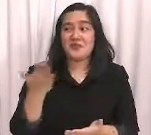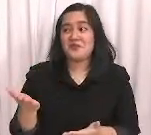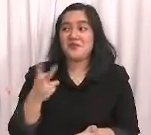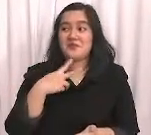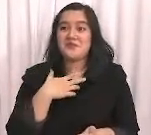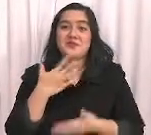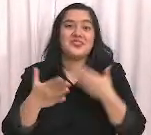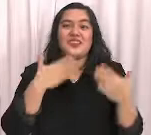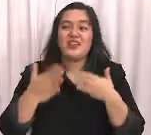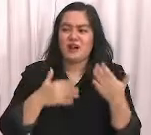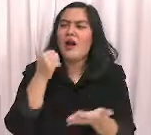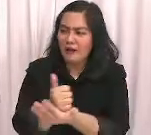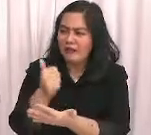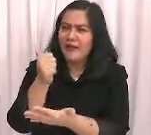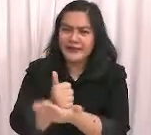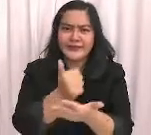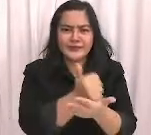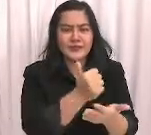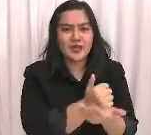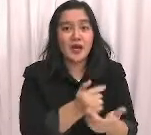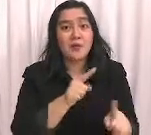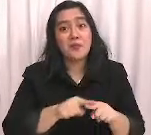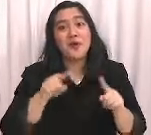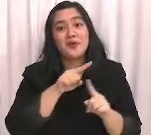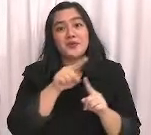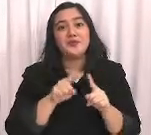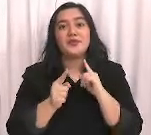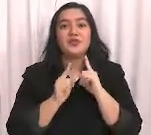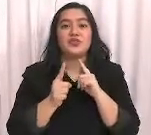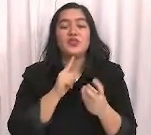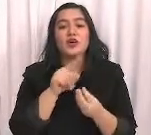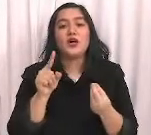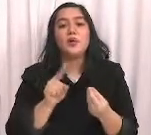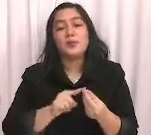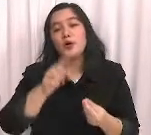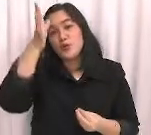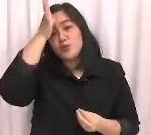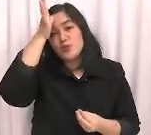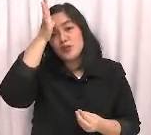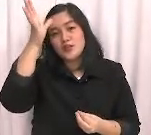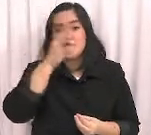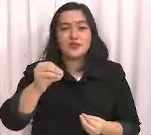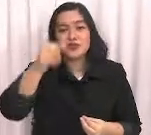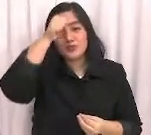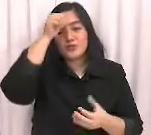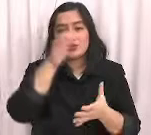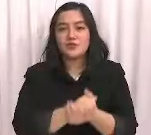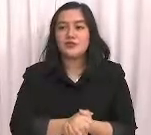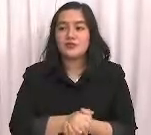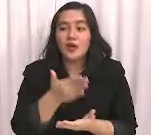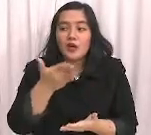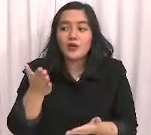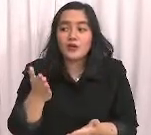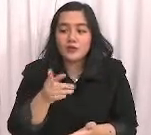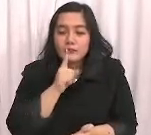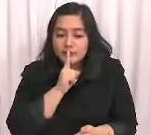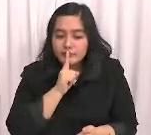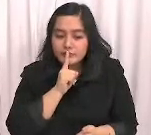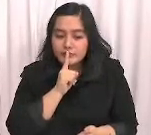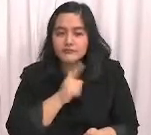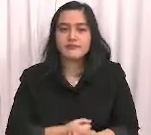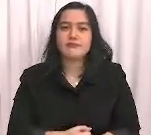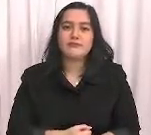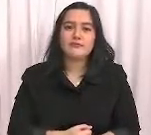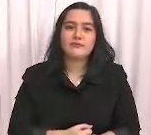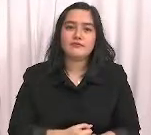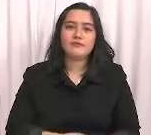lalaki pinag-uusapan, hindi kayo nagpapakita rito. Wala. Kaya may gulo ang tahanan ninyo. You see? Kaya nga, mga kapatid,